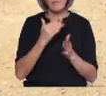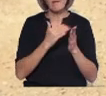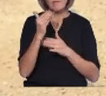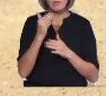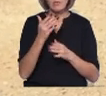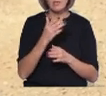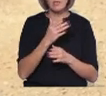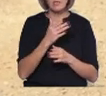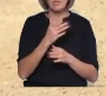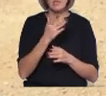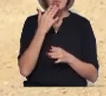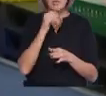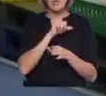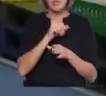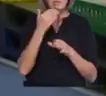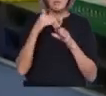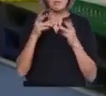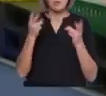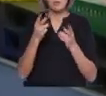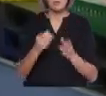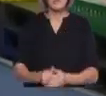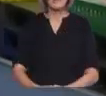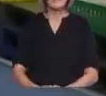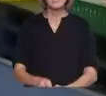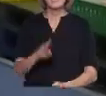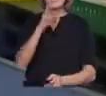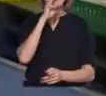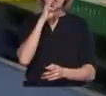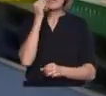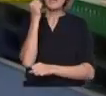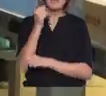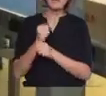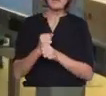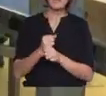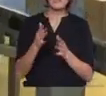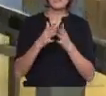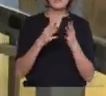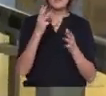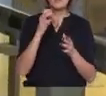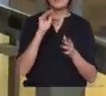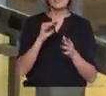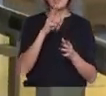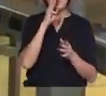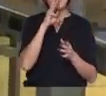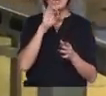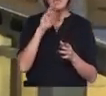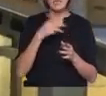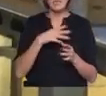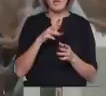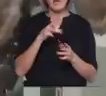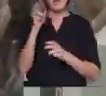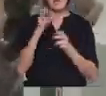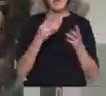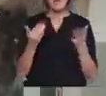мы выходили даже на экспорт. Заработная плата здешних работников составляет более 300 тысяч тенге. Птицефабрика